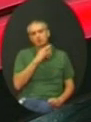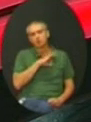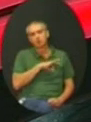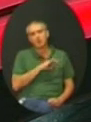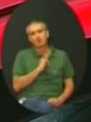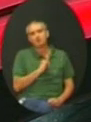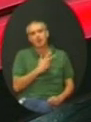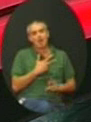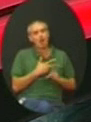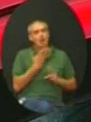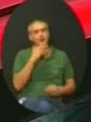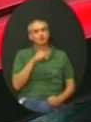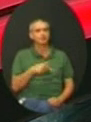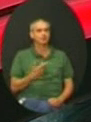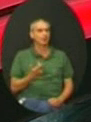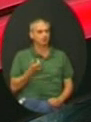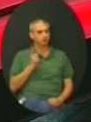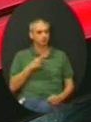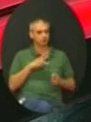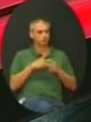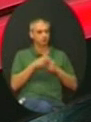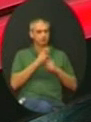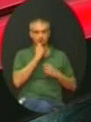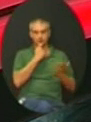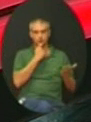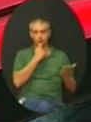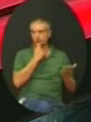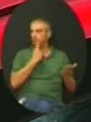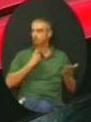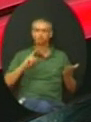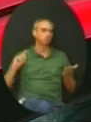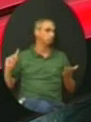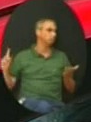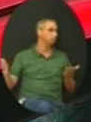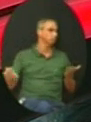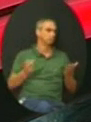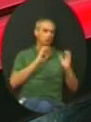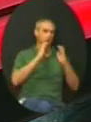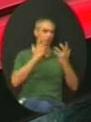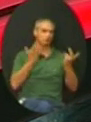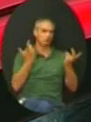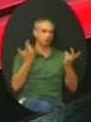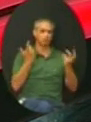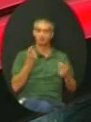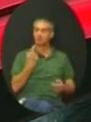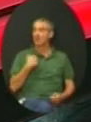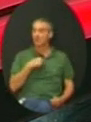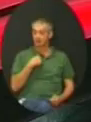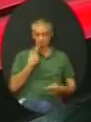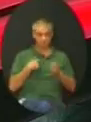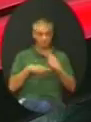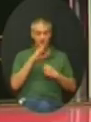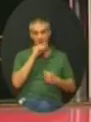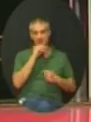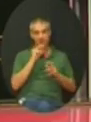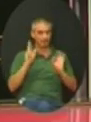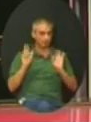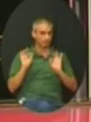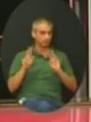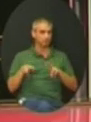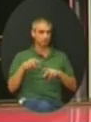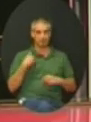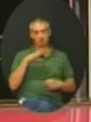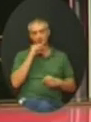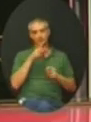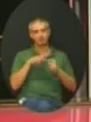התועלת בכך שרק בישראל יש צנזורה, שעה שכל ערוץ תקשורת אחר... כן, את לא מתווכחת, אבל אנחנו במקום לדבר על התכלס בזה, אנחנו